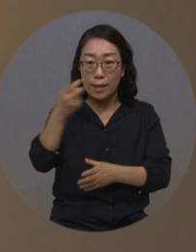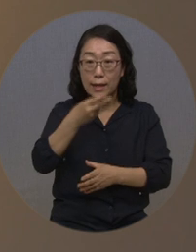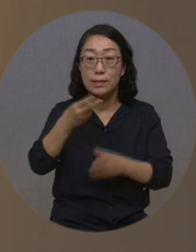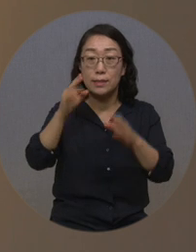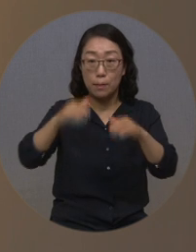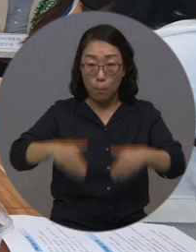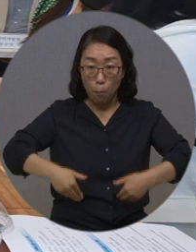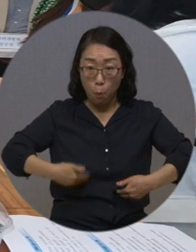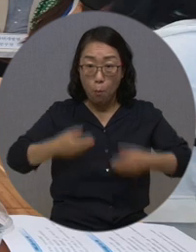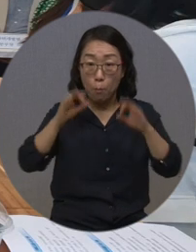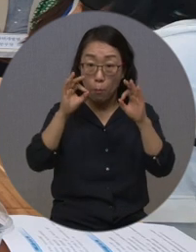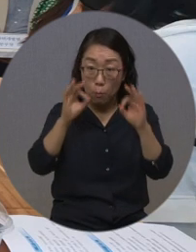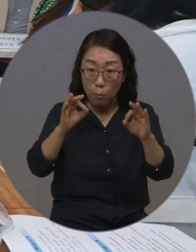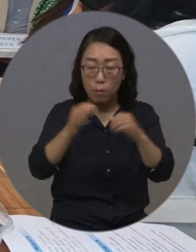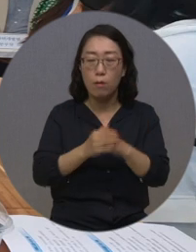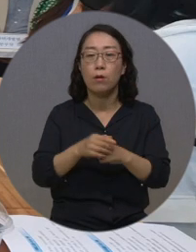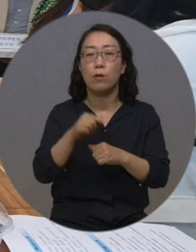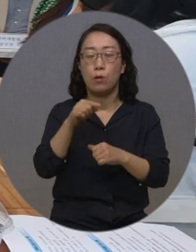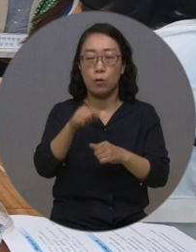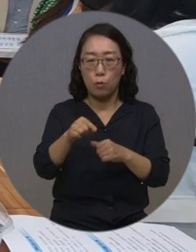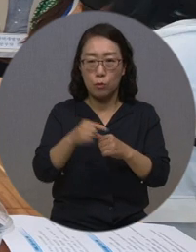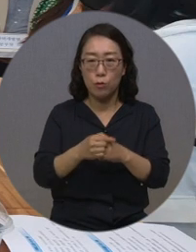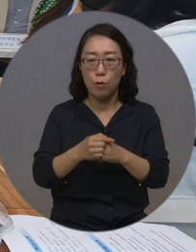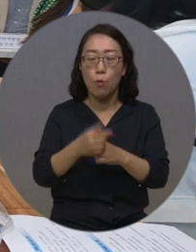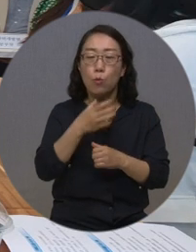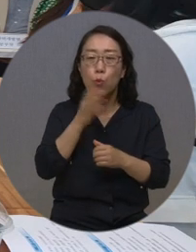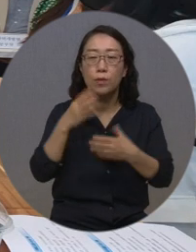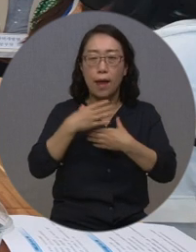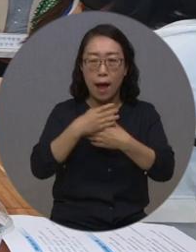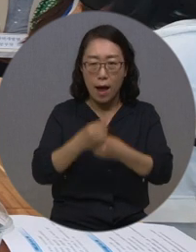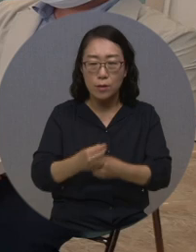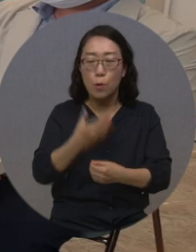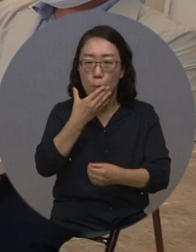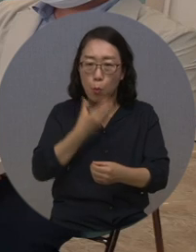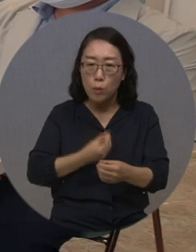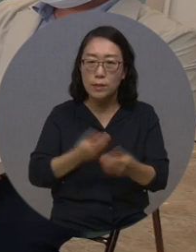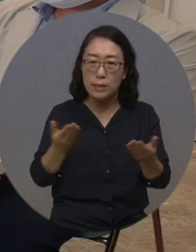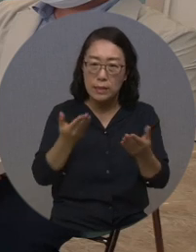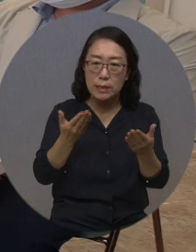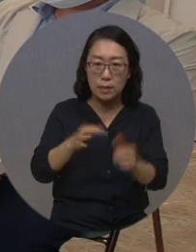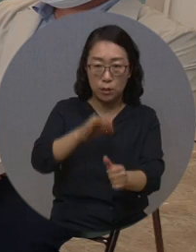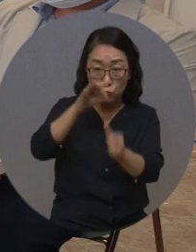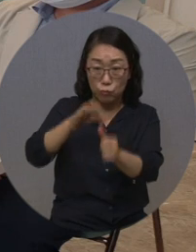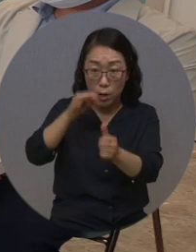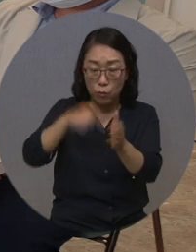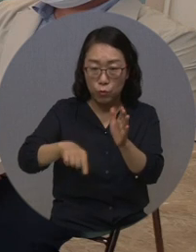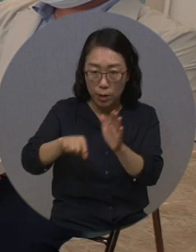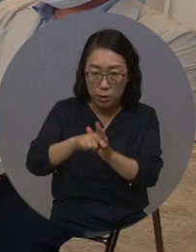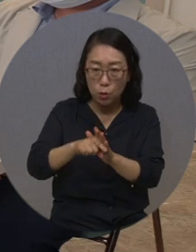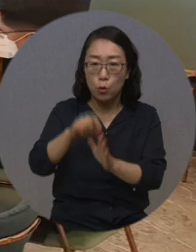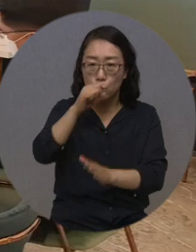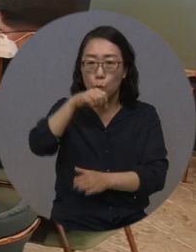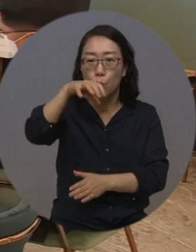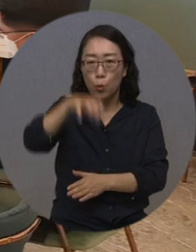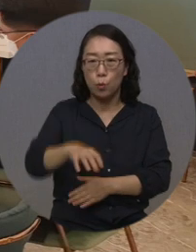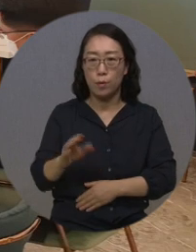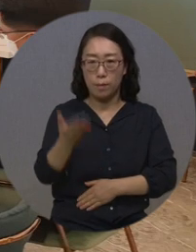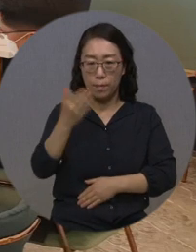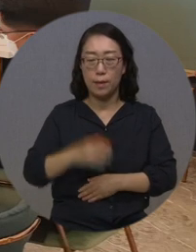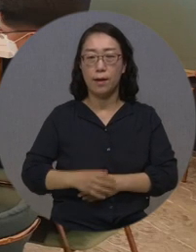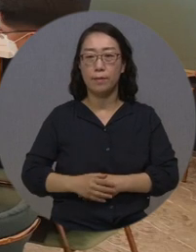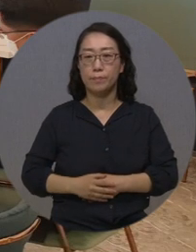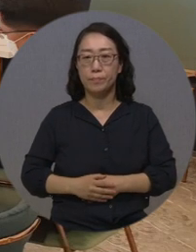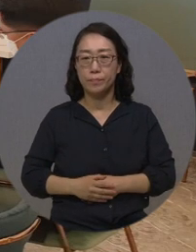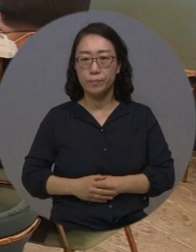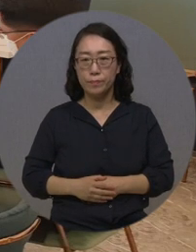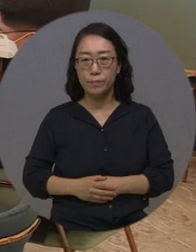갤러리 카페는 어르신들의 안정된 노인 복지 일자리로 새롭게 떠오르고 있습니다. 복지TV